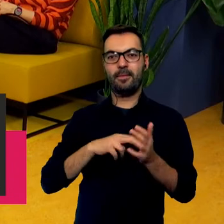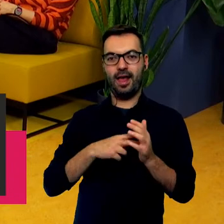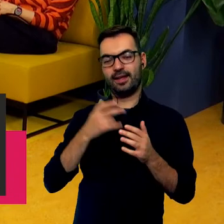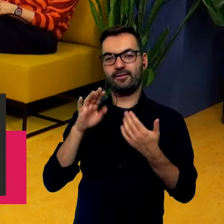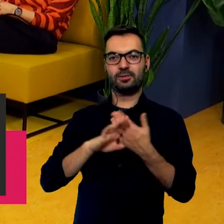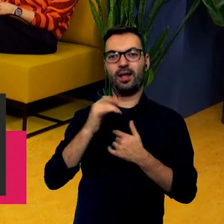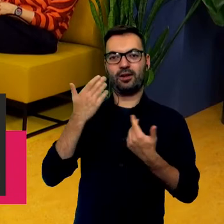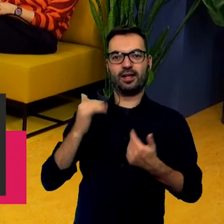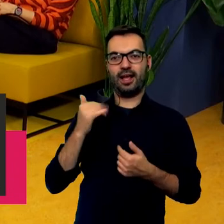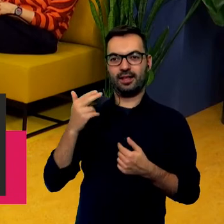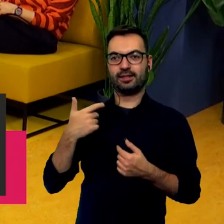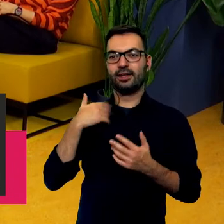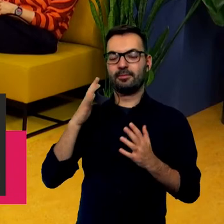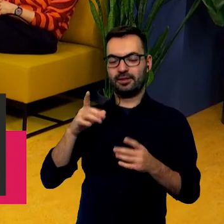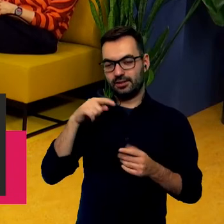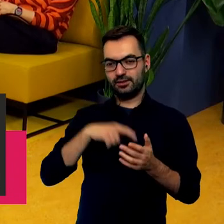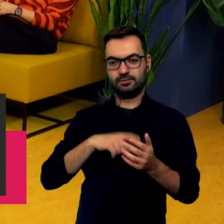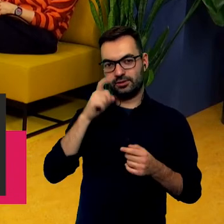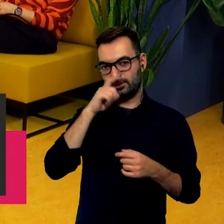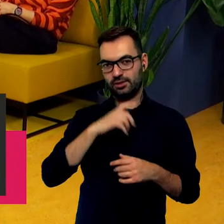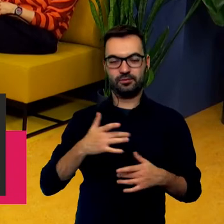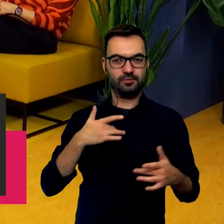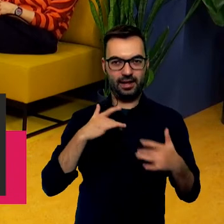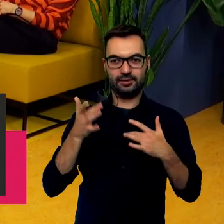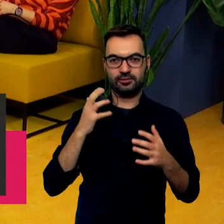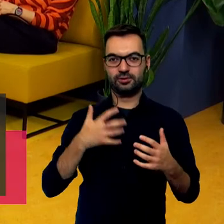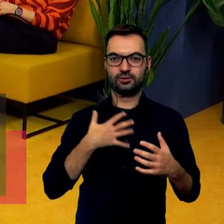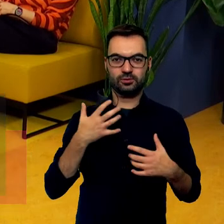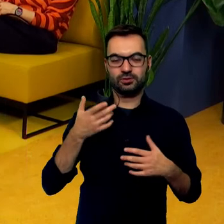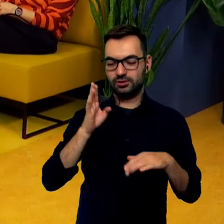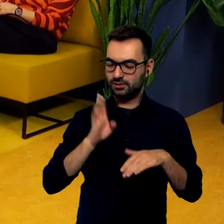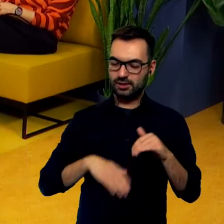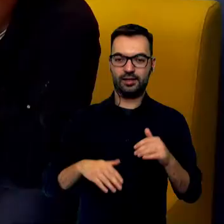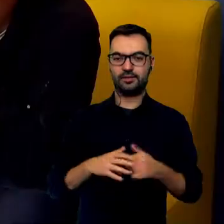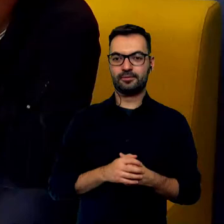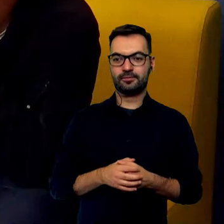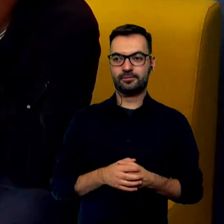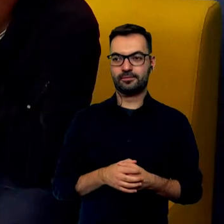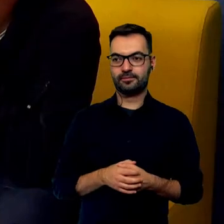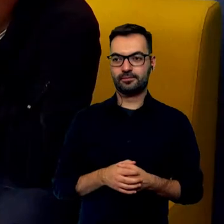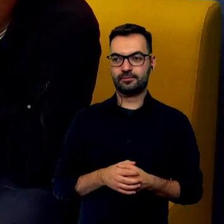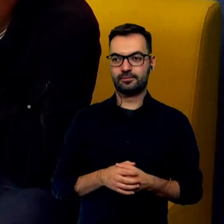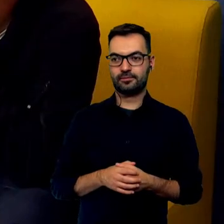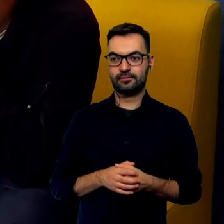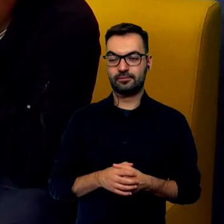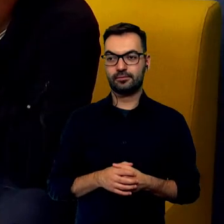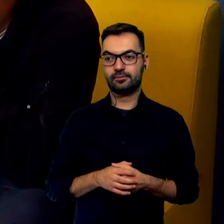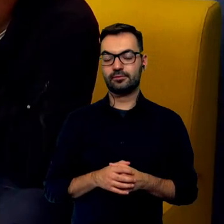planie. Wiedziałem, że się będę po prostu z tym potwornie męczył, że z jednej strony